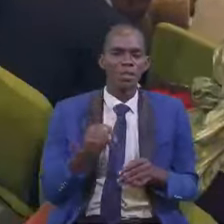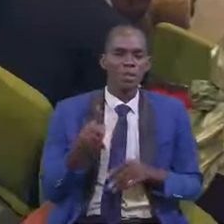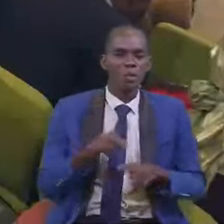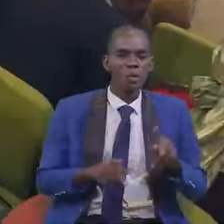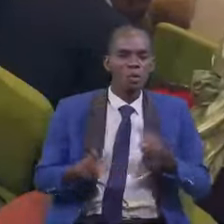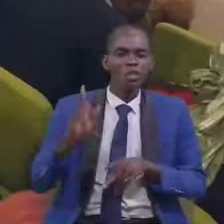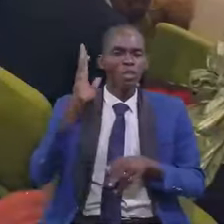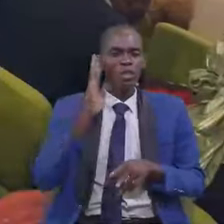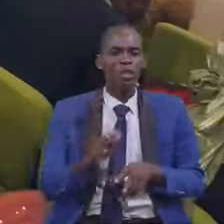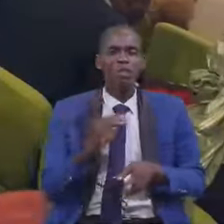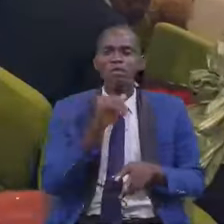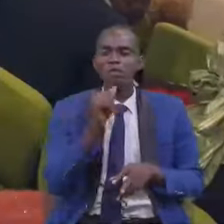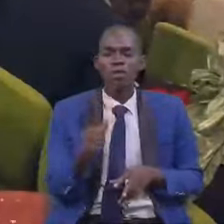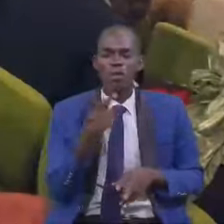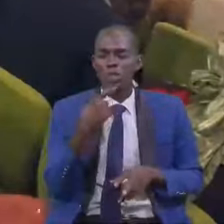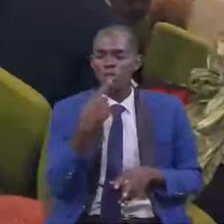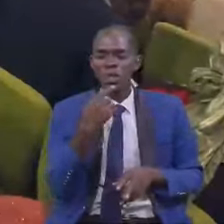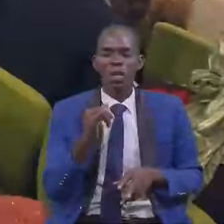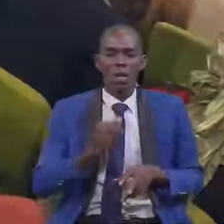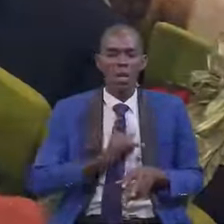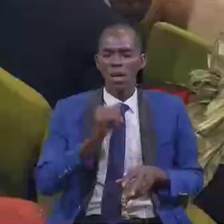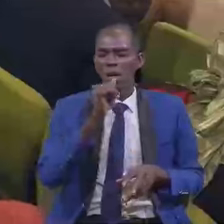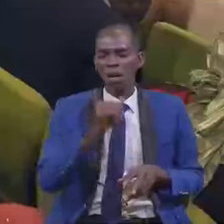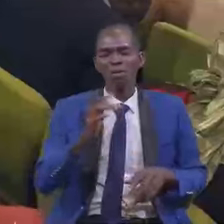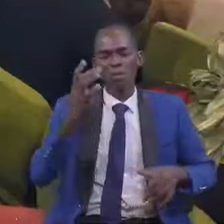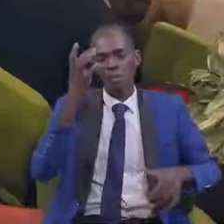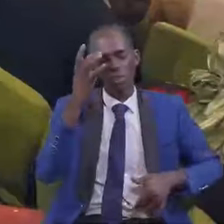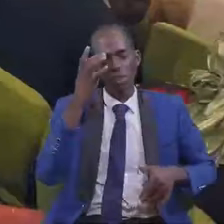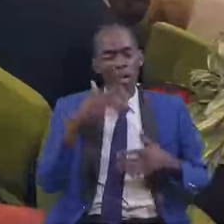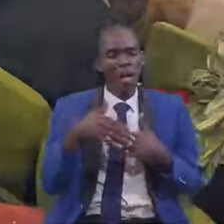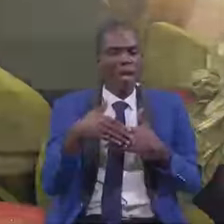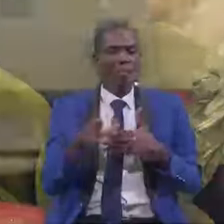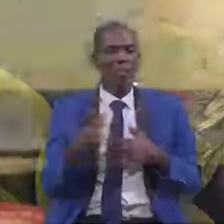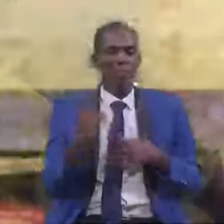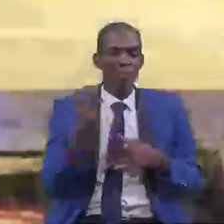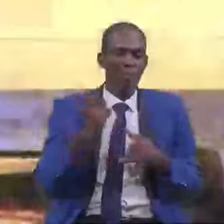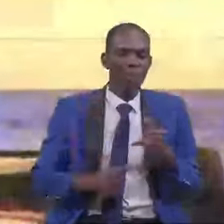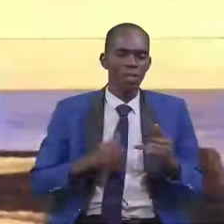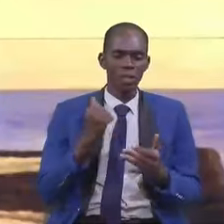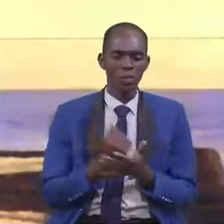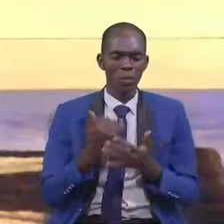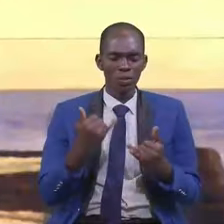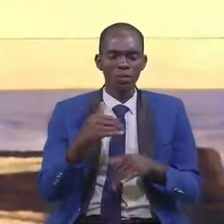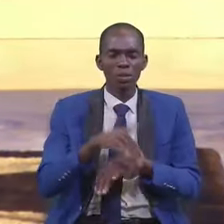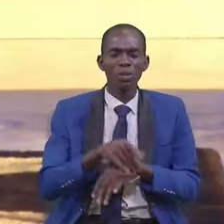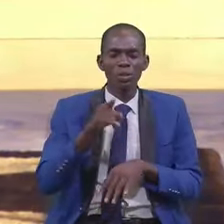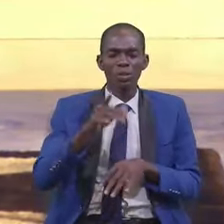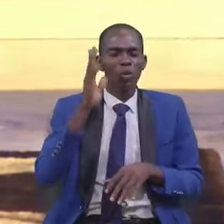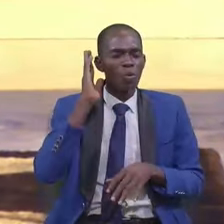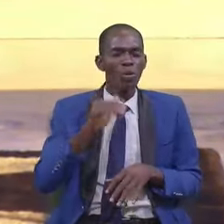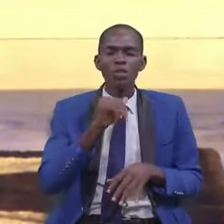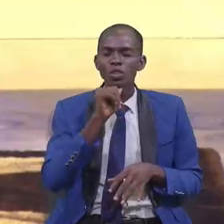Je suis malade ». Après le dernier amen ce soir, vous n'allez pas dire « Je suis